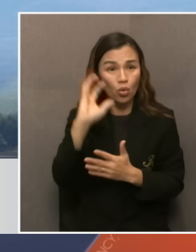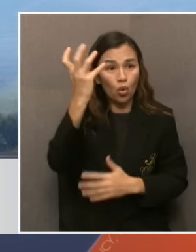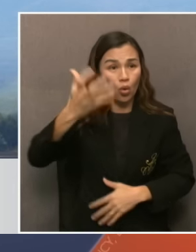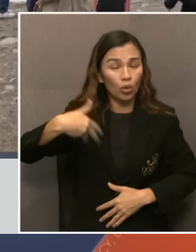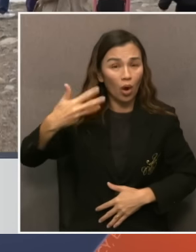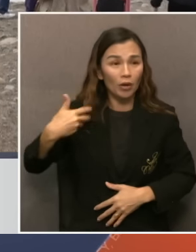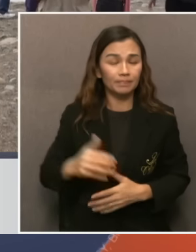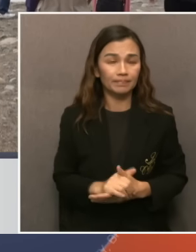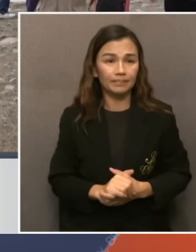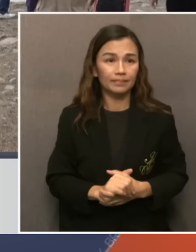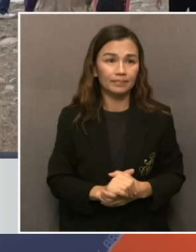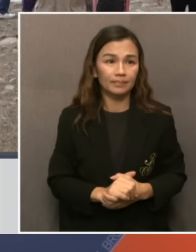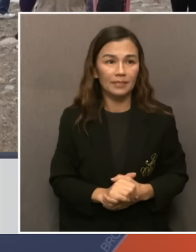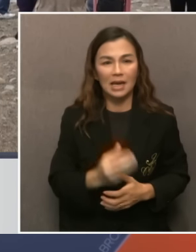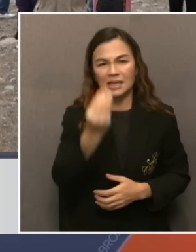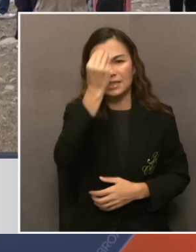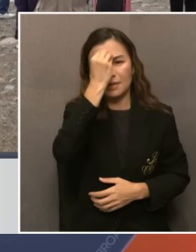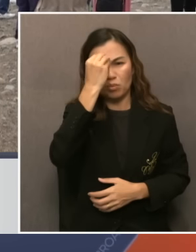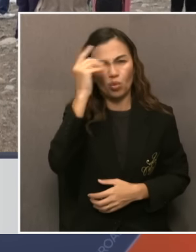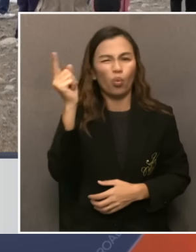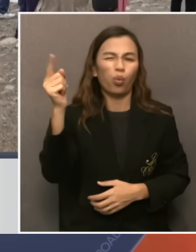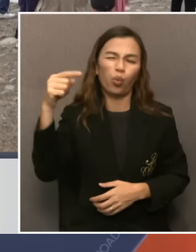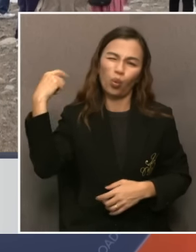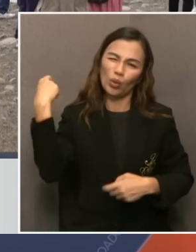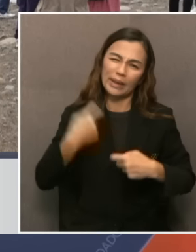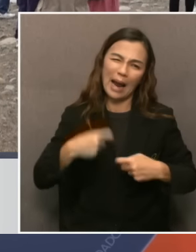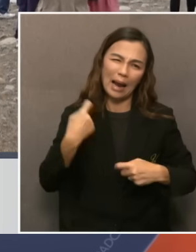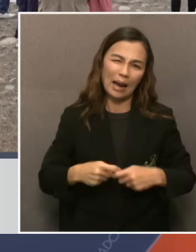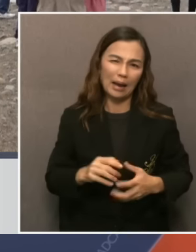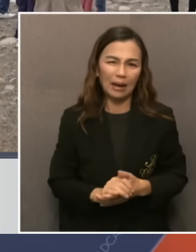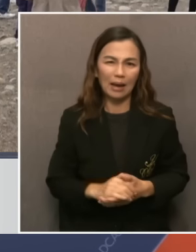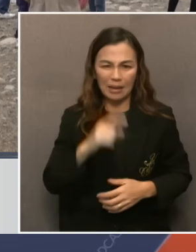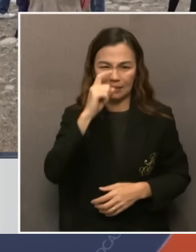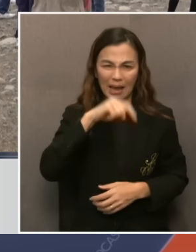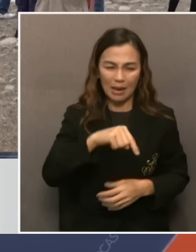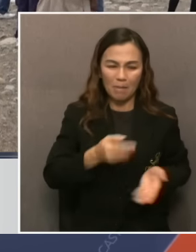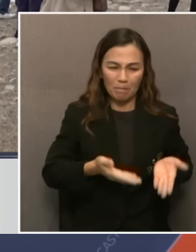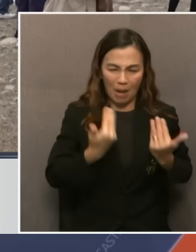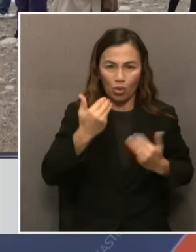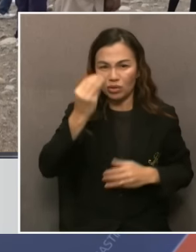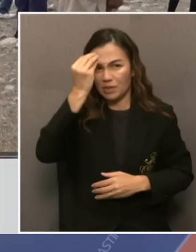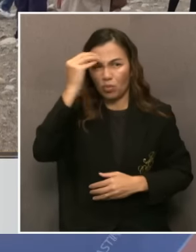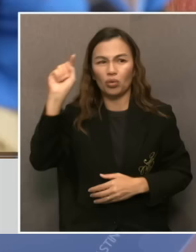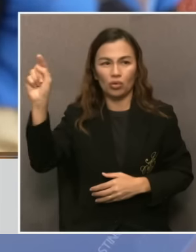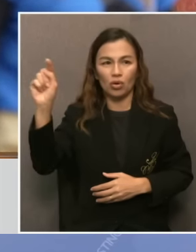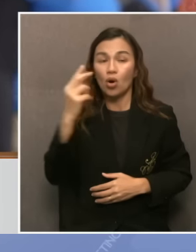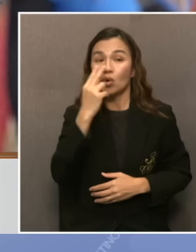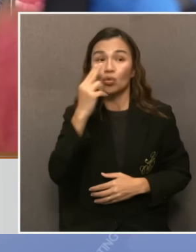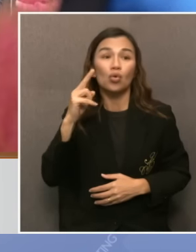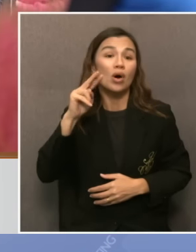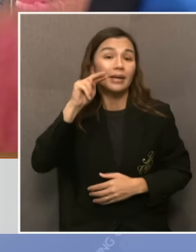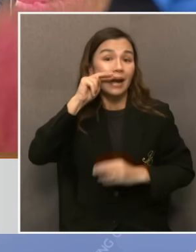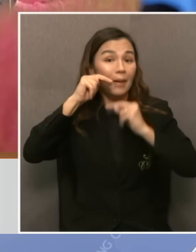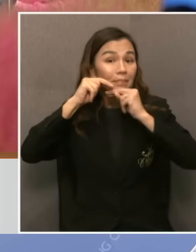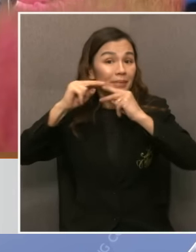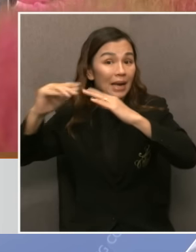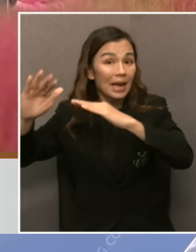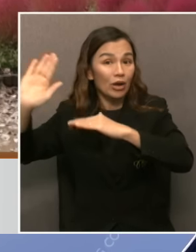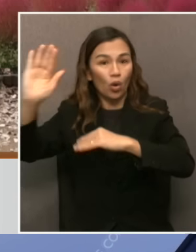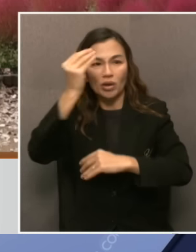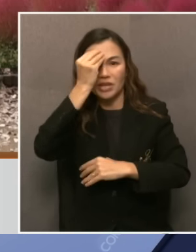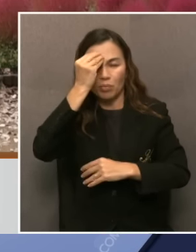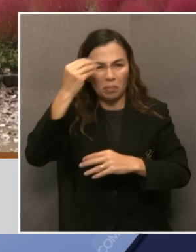ะ ญี่ปุ่นนี่โดนหนักสุดนะฮะหนักกว่าเมืองไทยด้วยยิ่งถ้าเกิดดูน้ำทะเลรอบๆญี่ปุ่นนี่ร้อนจัดต่อเนื่องมานานมากเลยนะ